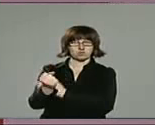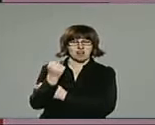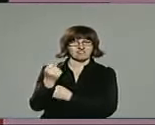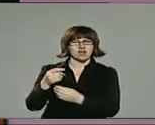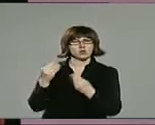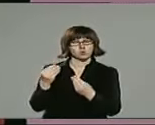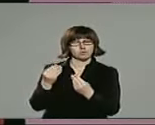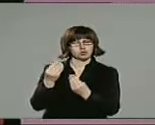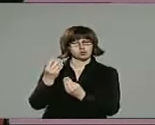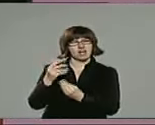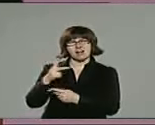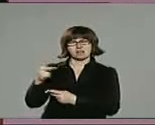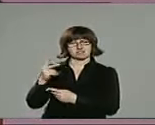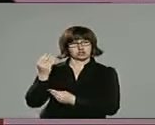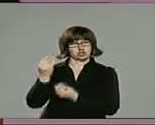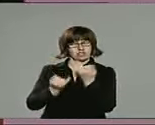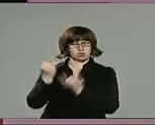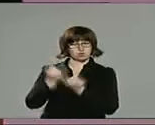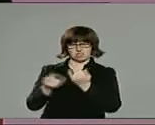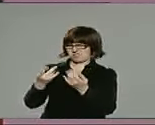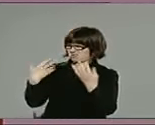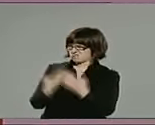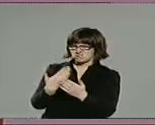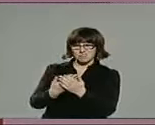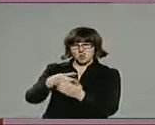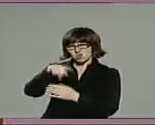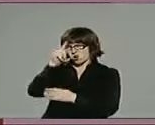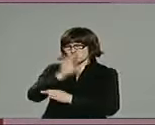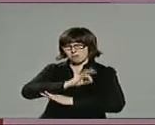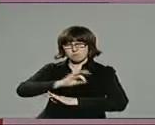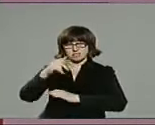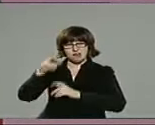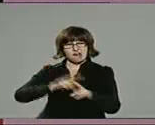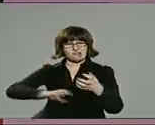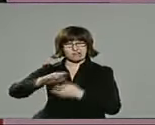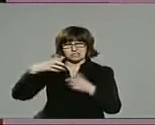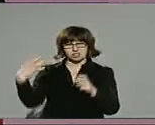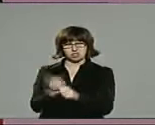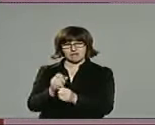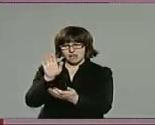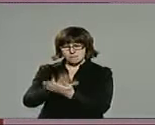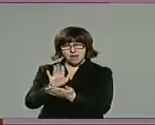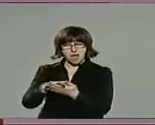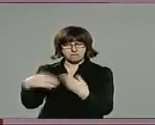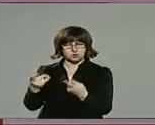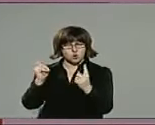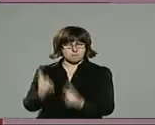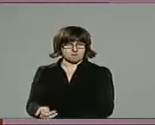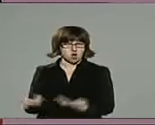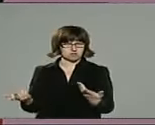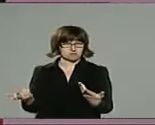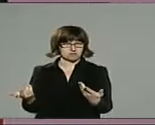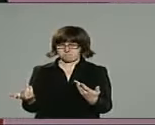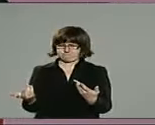Sie war ausschlaggebend dafür, dass Deutschland besser durch die Krise gekommen ist. Und das muss so bleiben, liebe Genossinnen und